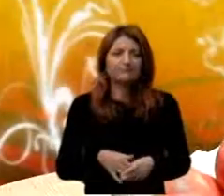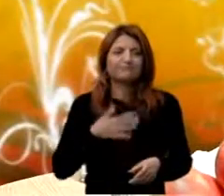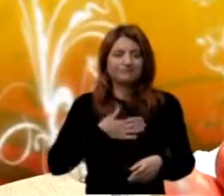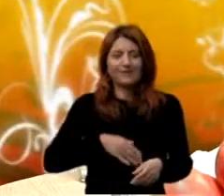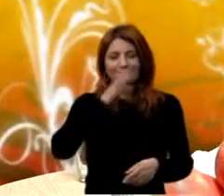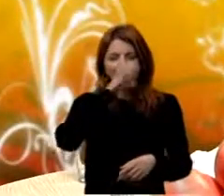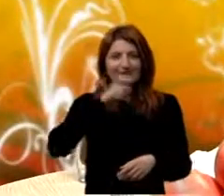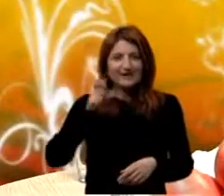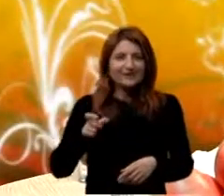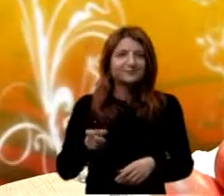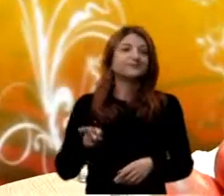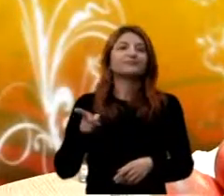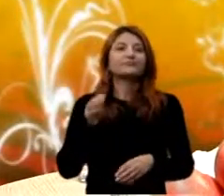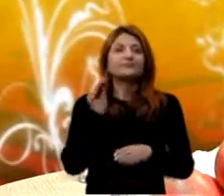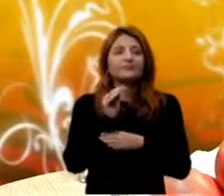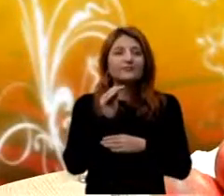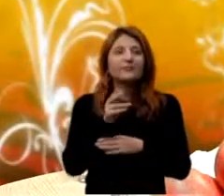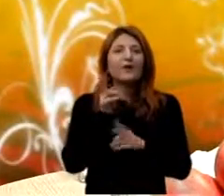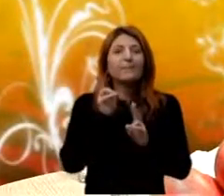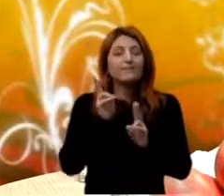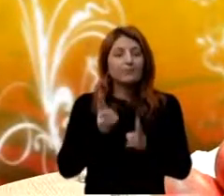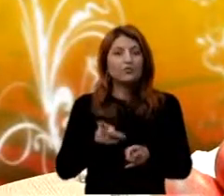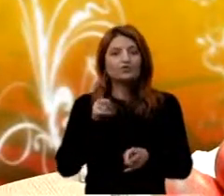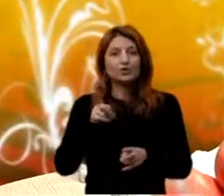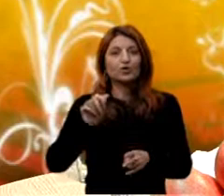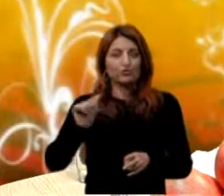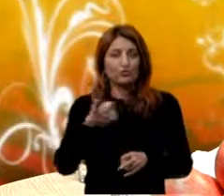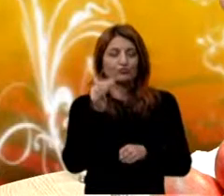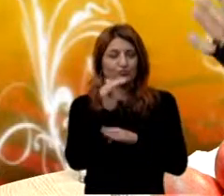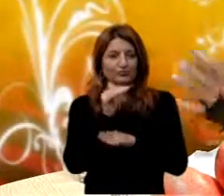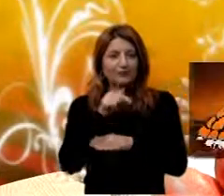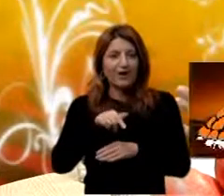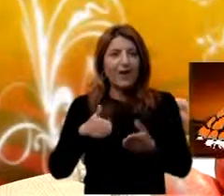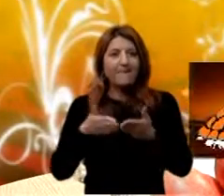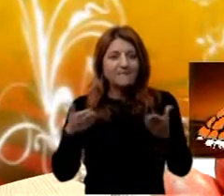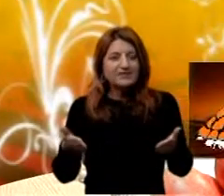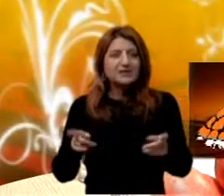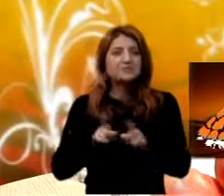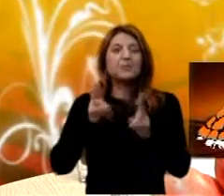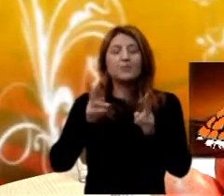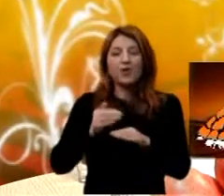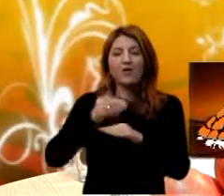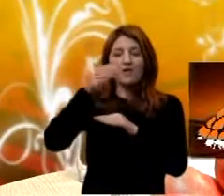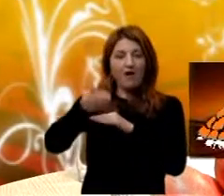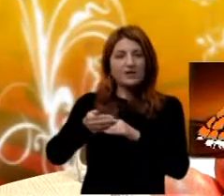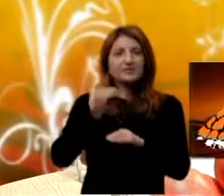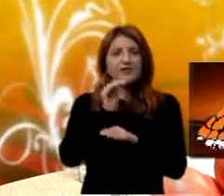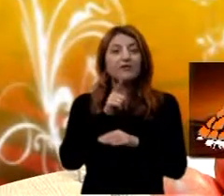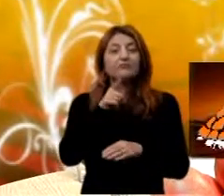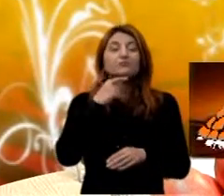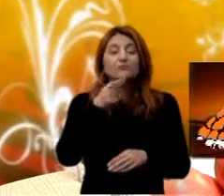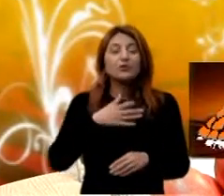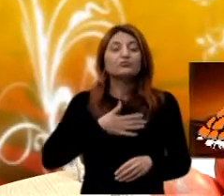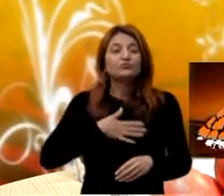Dragi gledatelji, javite se, možete se javiti još u emisiji, a možete se javiti i kasnije i kazati da